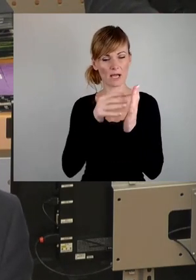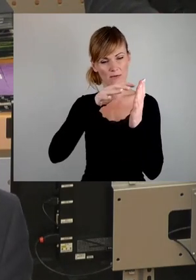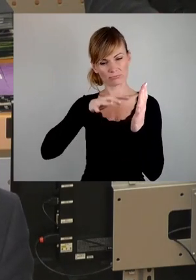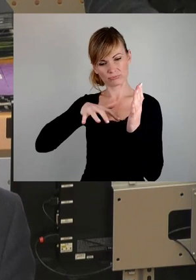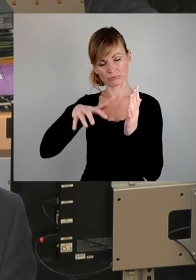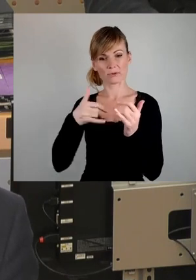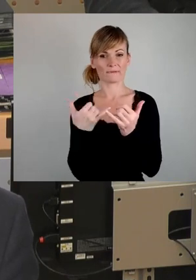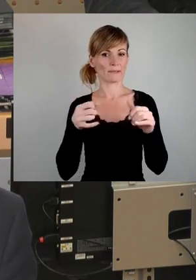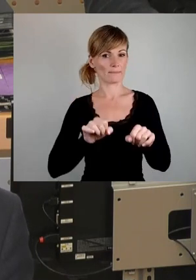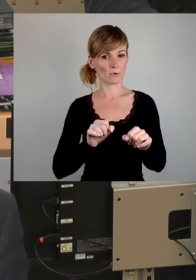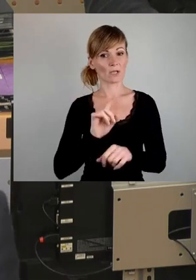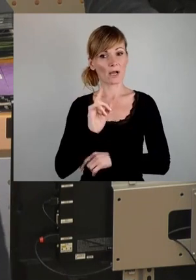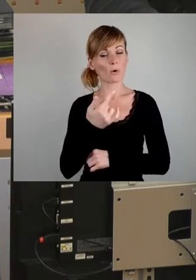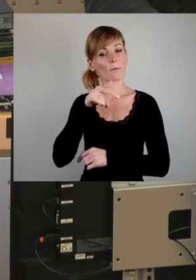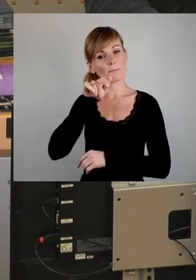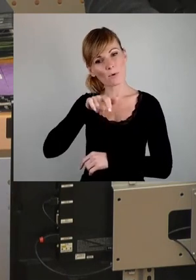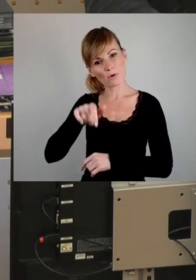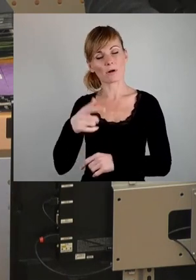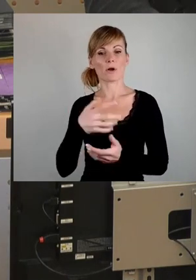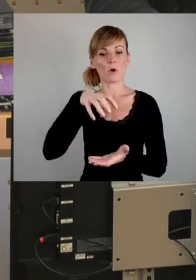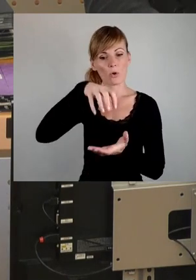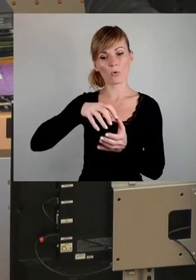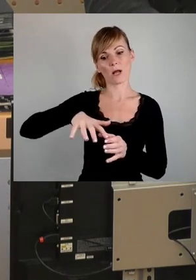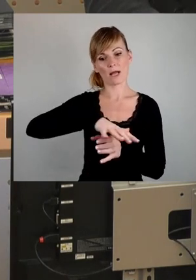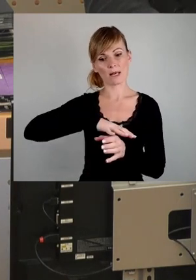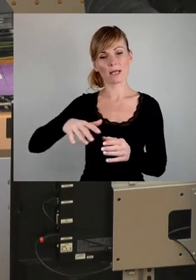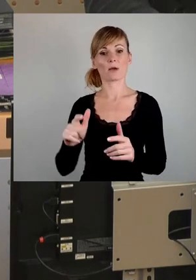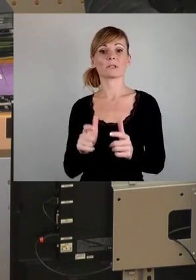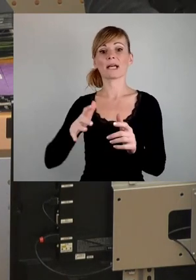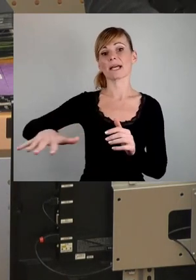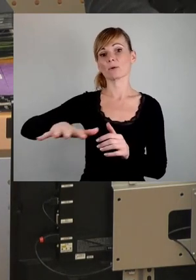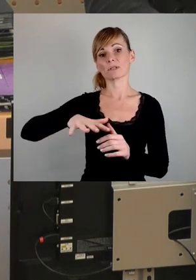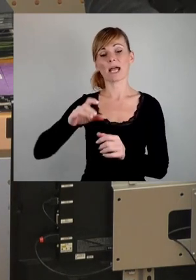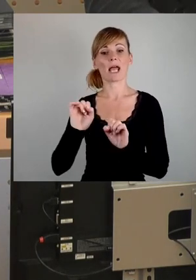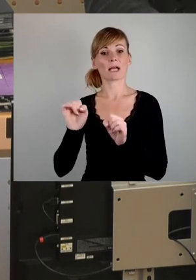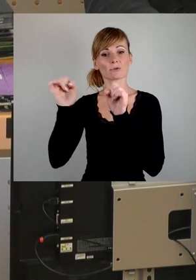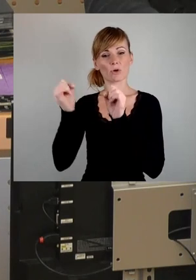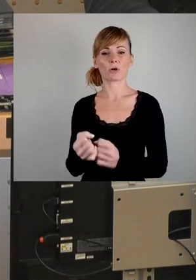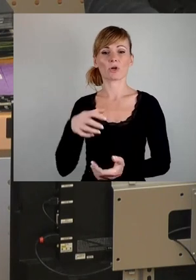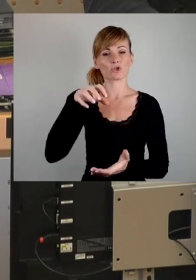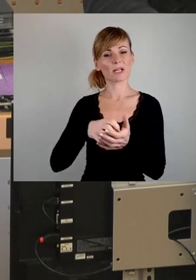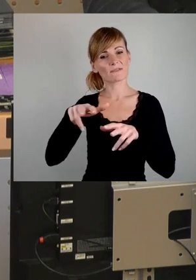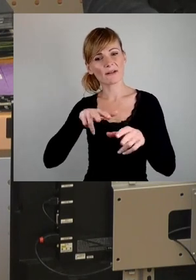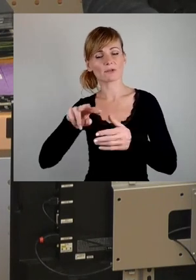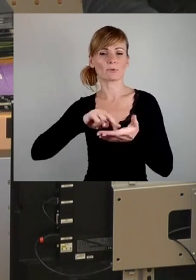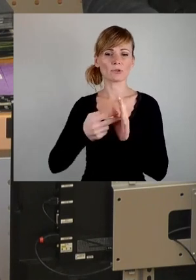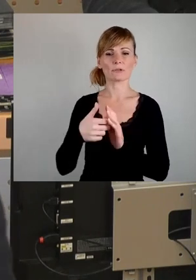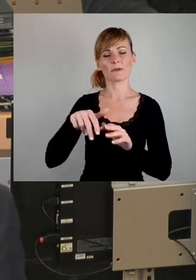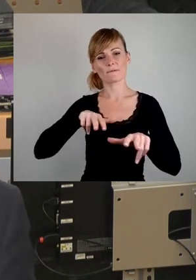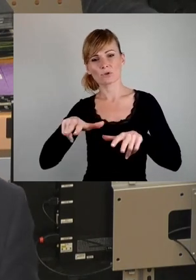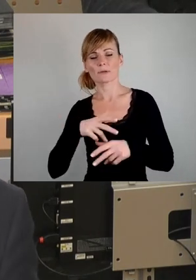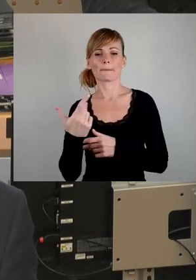Bürger sowie lokale und regionale Akteure aus Stadtverwaltung, Politik, Wirtschaft, Kultur, Tourismus, Medien,